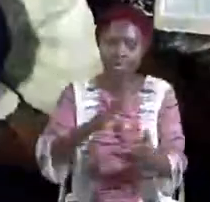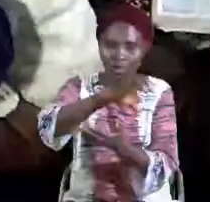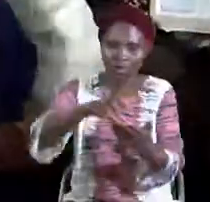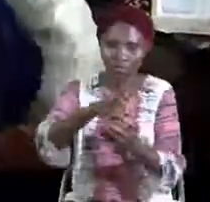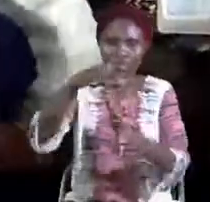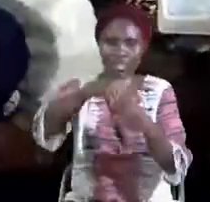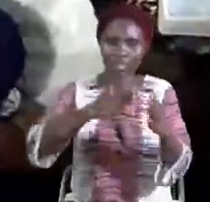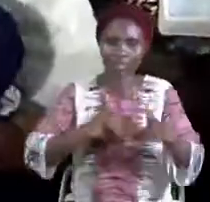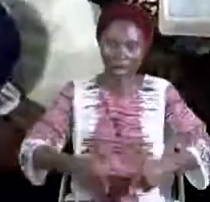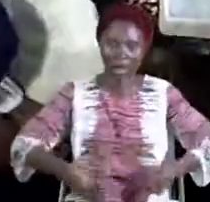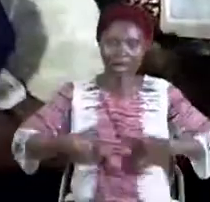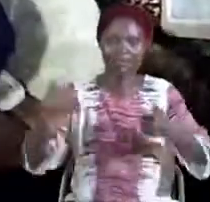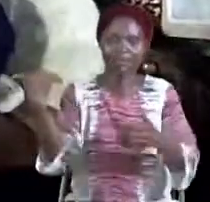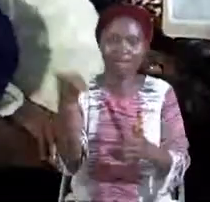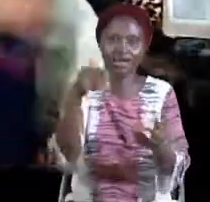vie.